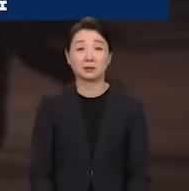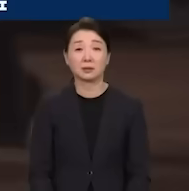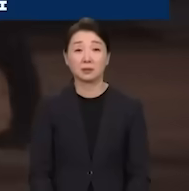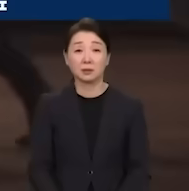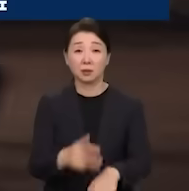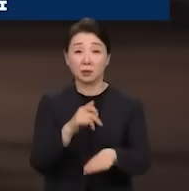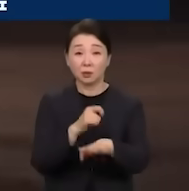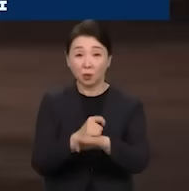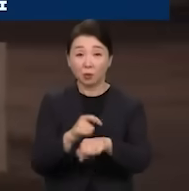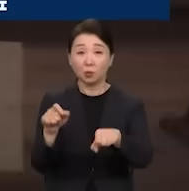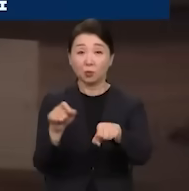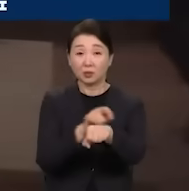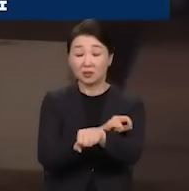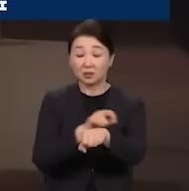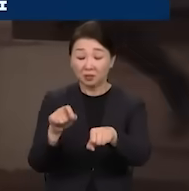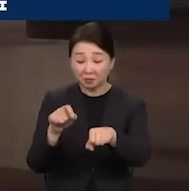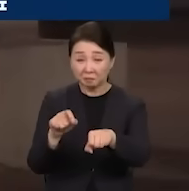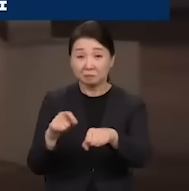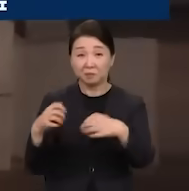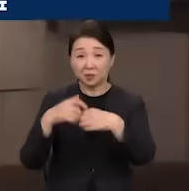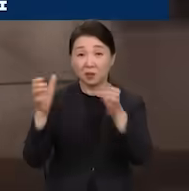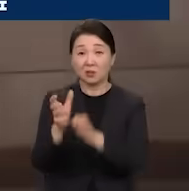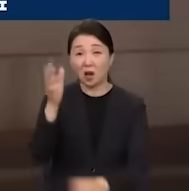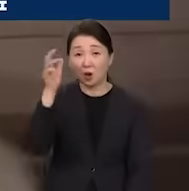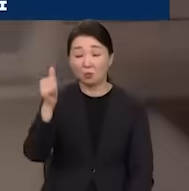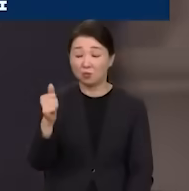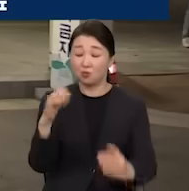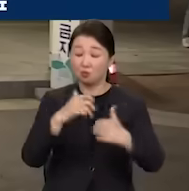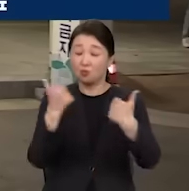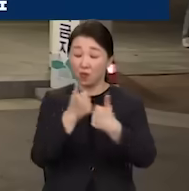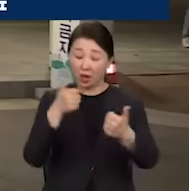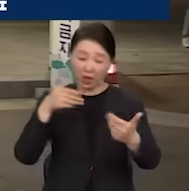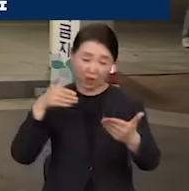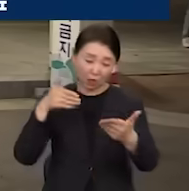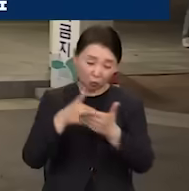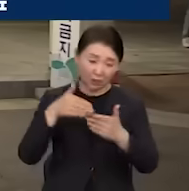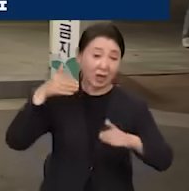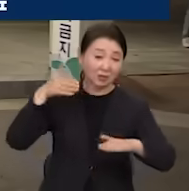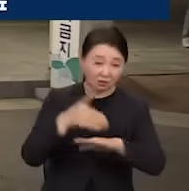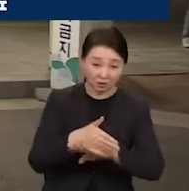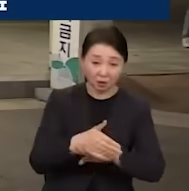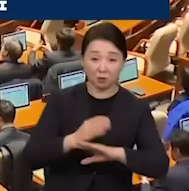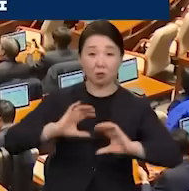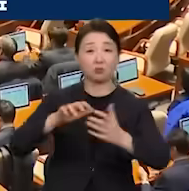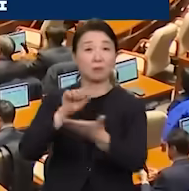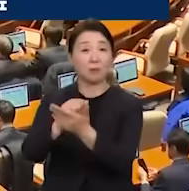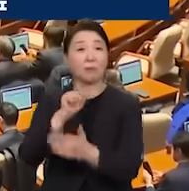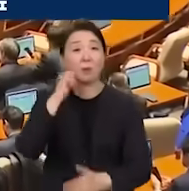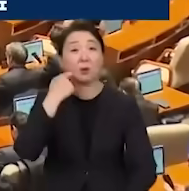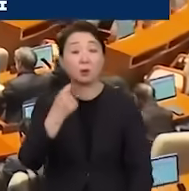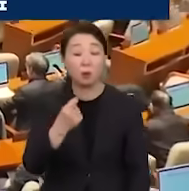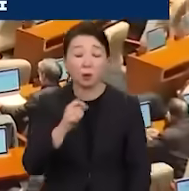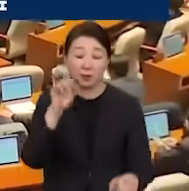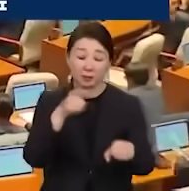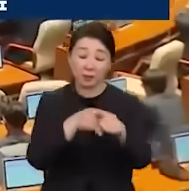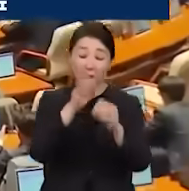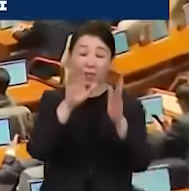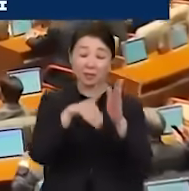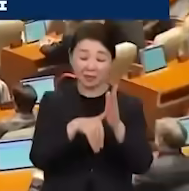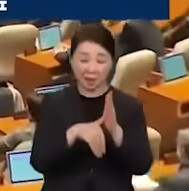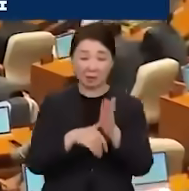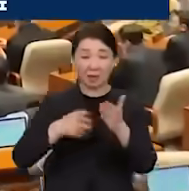결국 특전사 국회 도착이 늦어지면서 국회 점거가 어려워졌습니다. 새벽 1시쯤 계엄령 해제